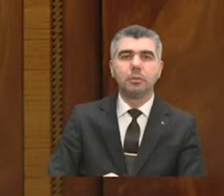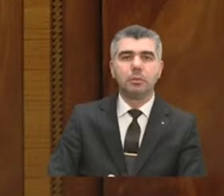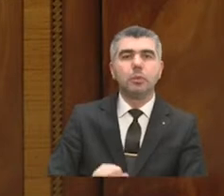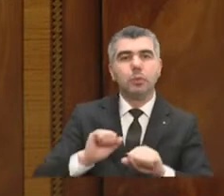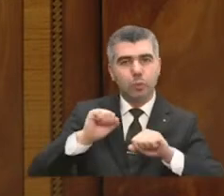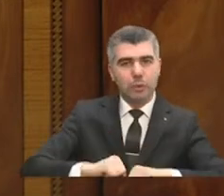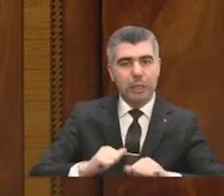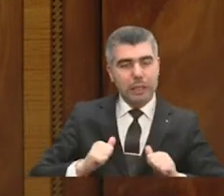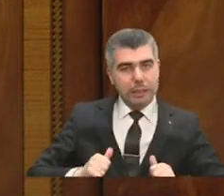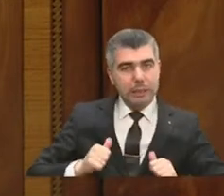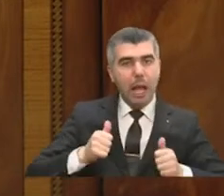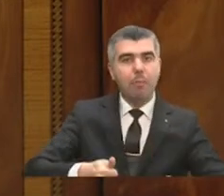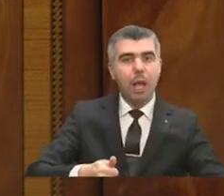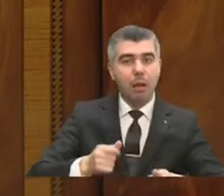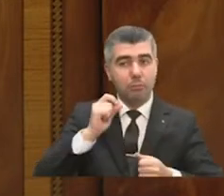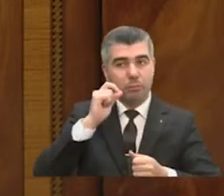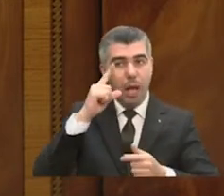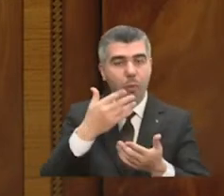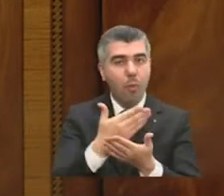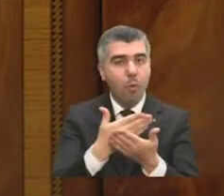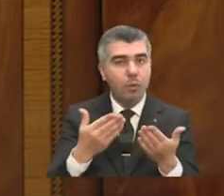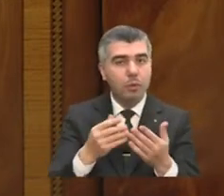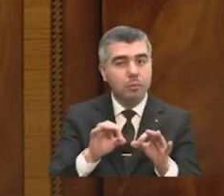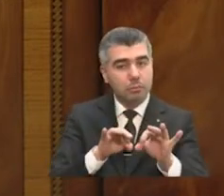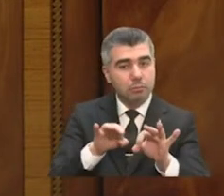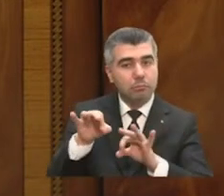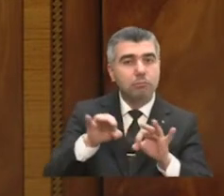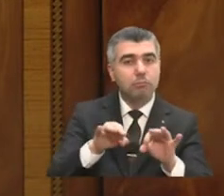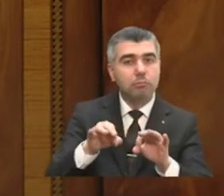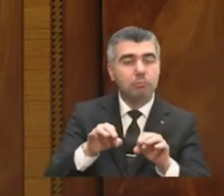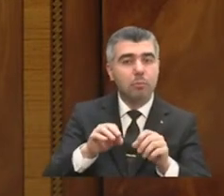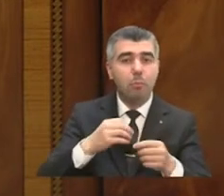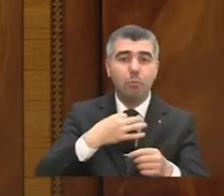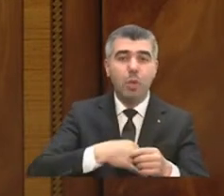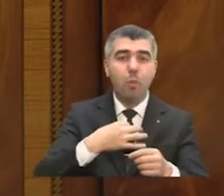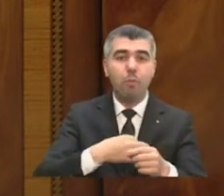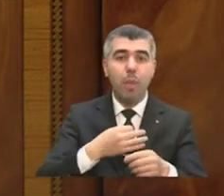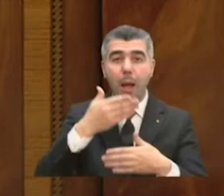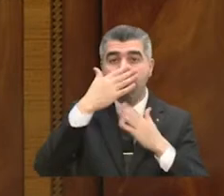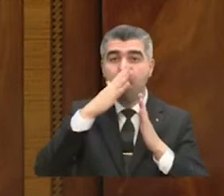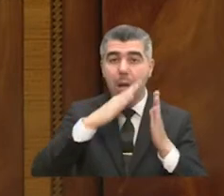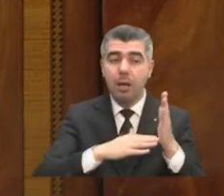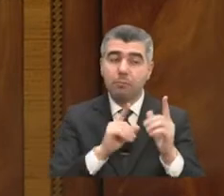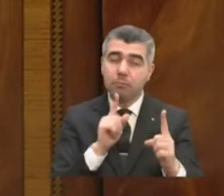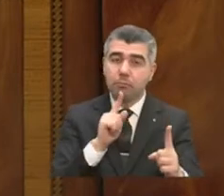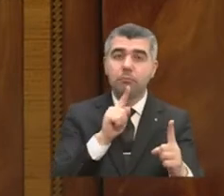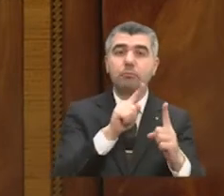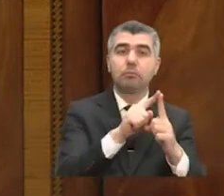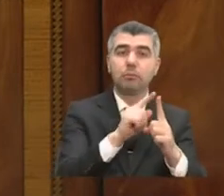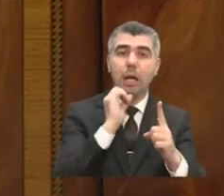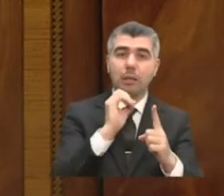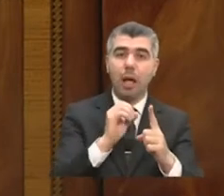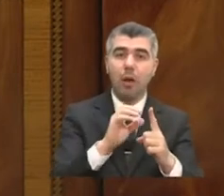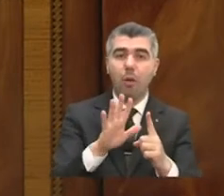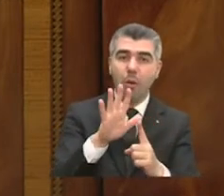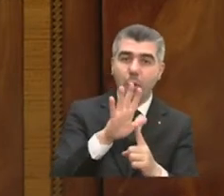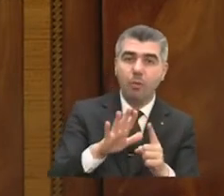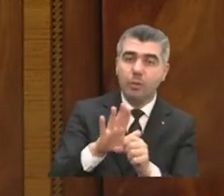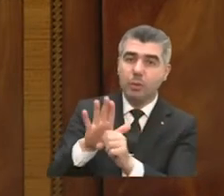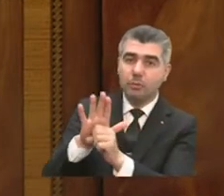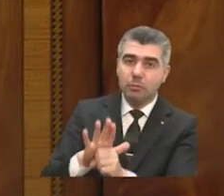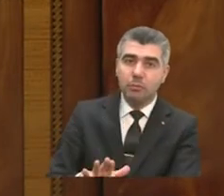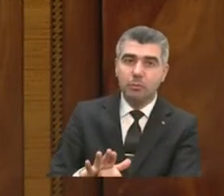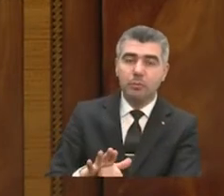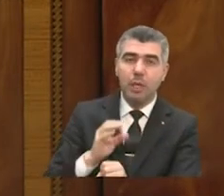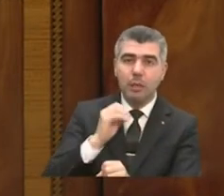des médias. Nous appelons à la mobilisation générale pour faire